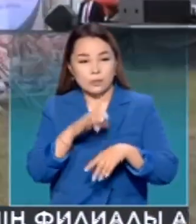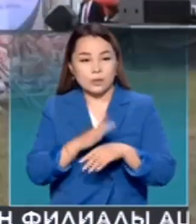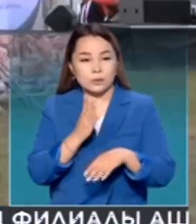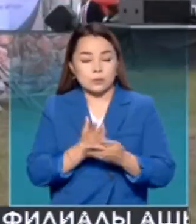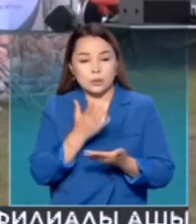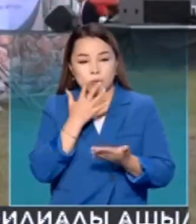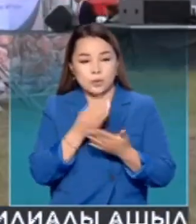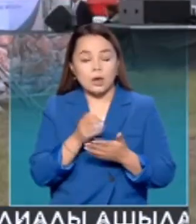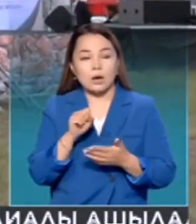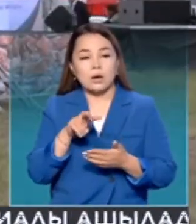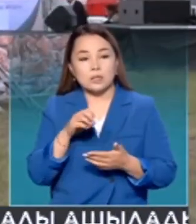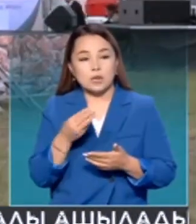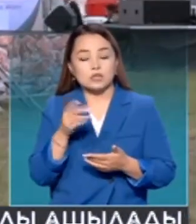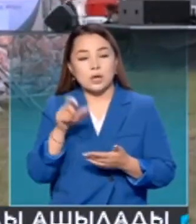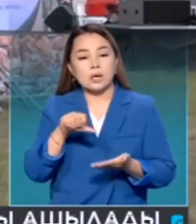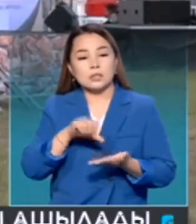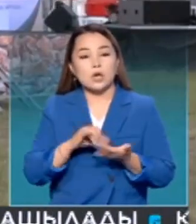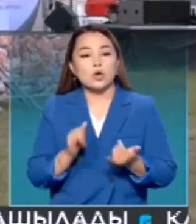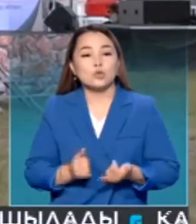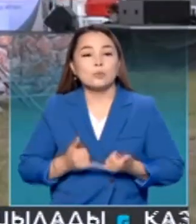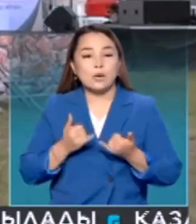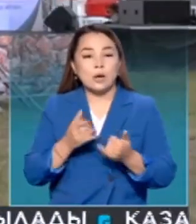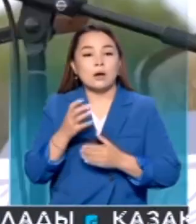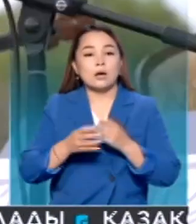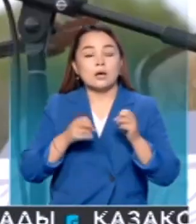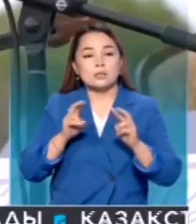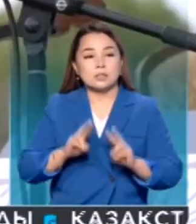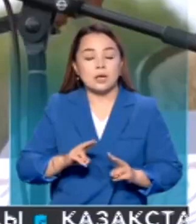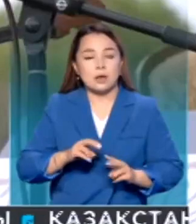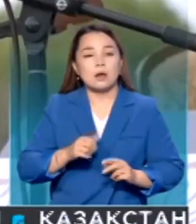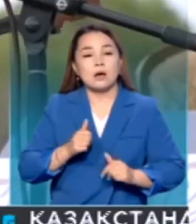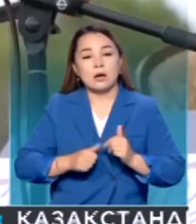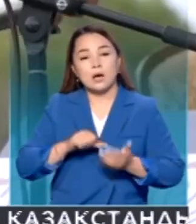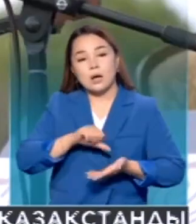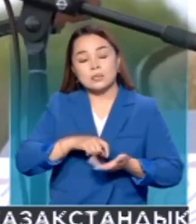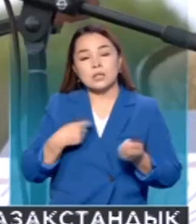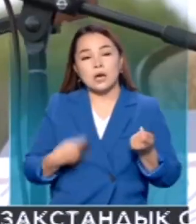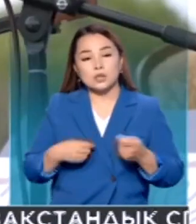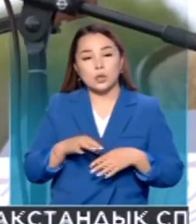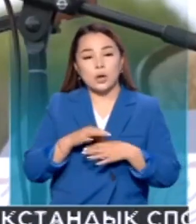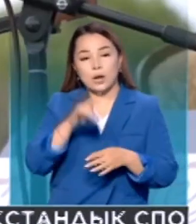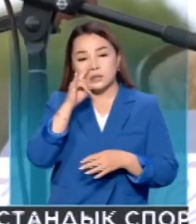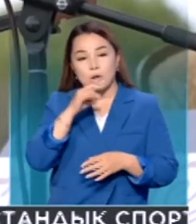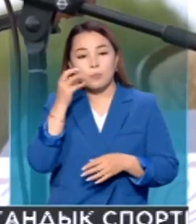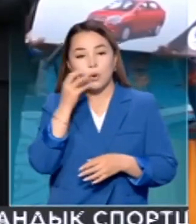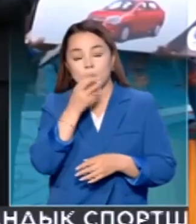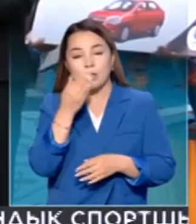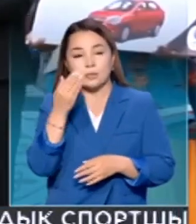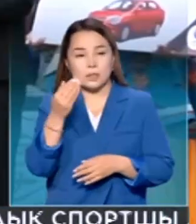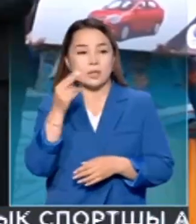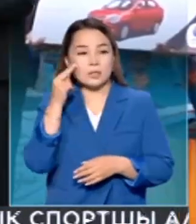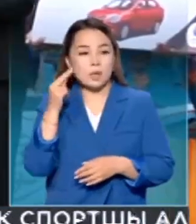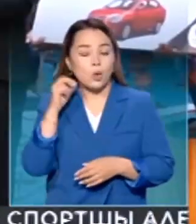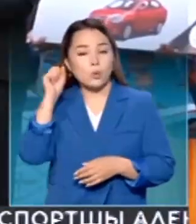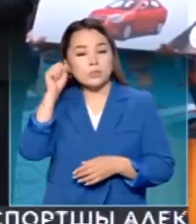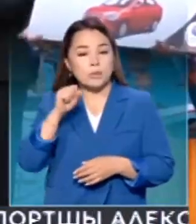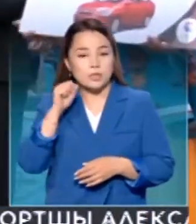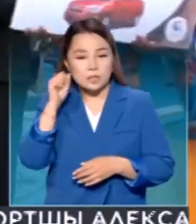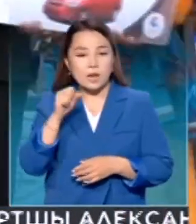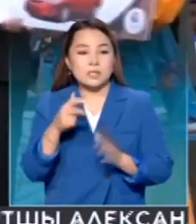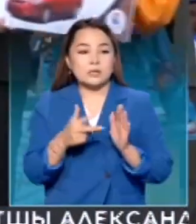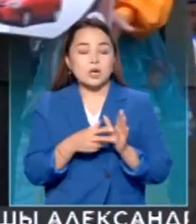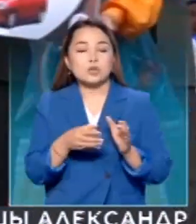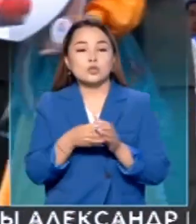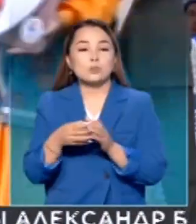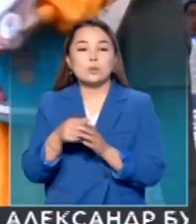аласыз. Алаш қайраткерінің құрметіне халықаралық ақындар айтысы ұйымдастырылды. Қазақстан, Моңғолия, Қытай, Өзбекстан мен Қырғызстан атынан 8 жұп бақ